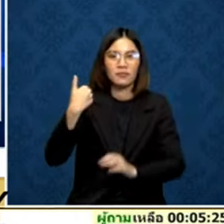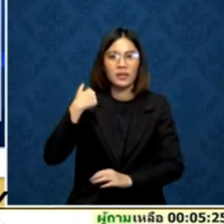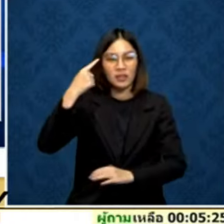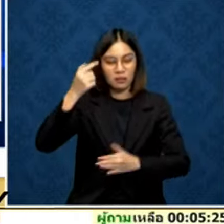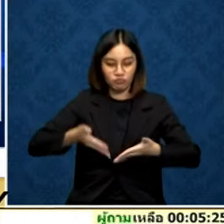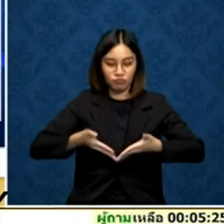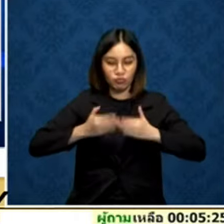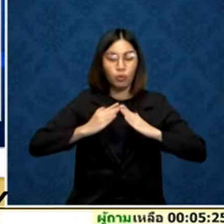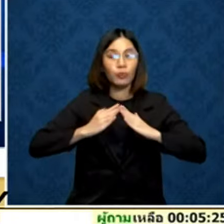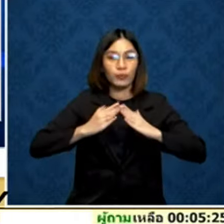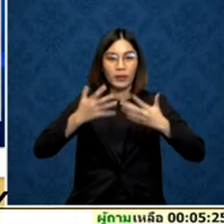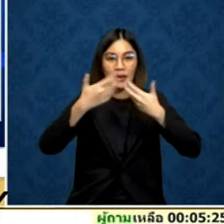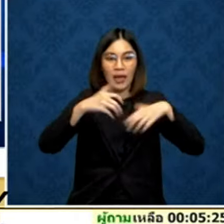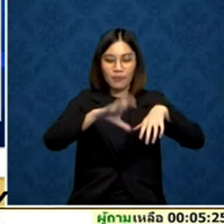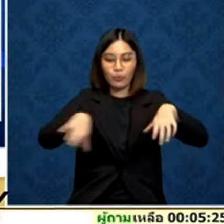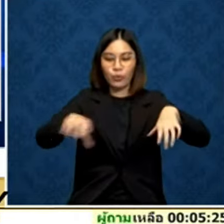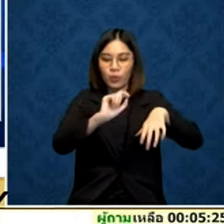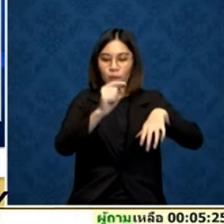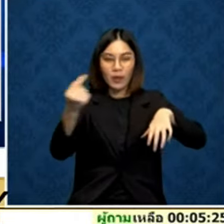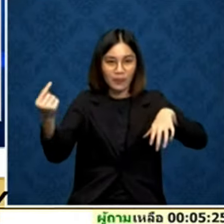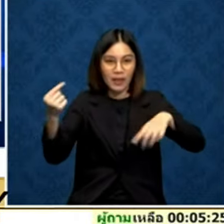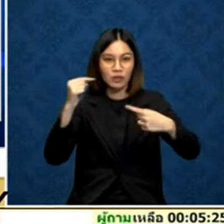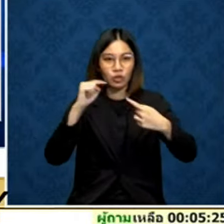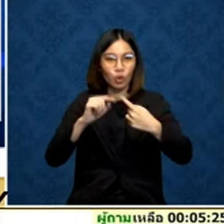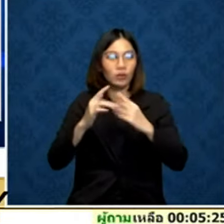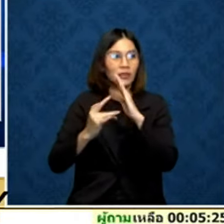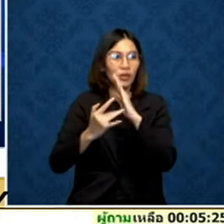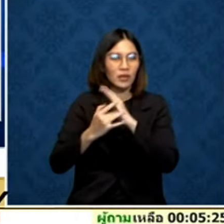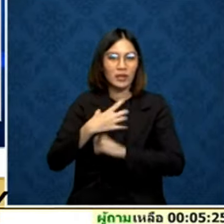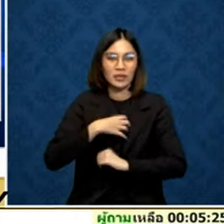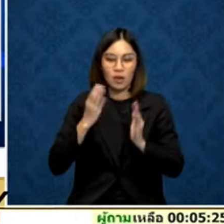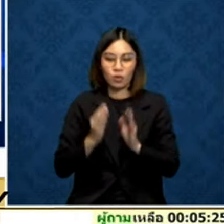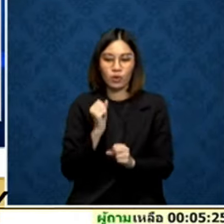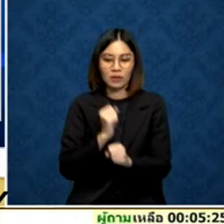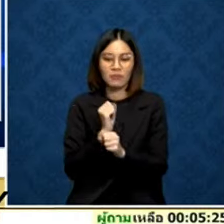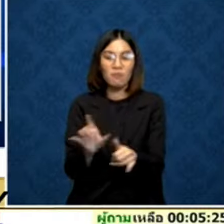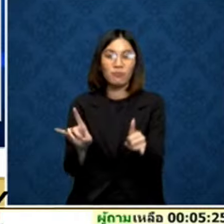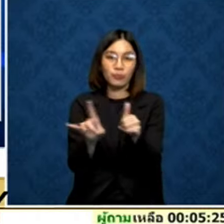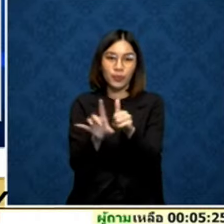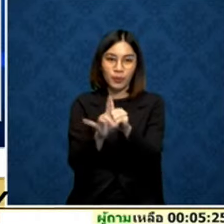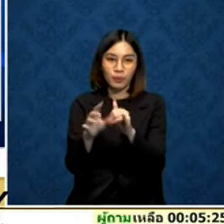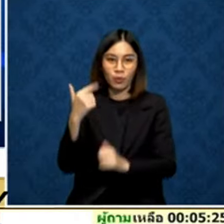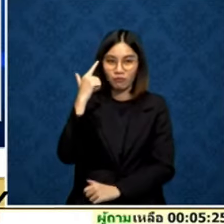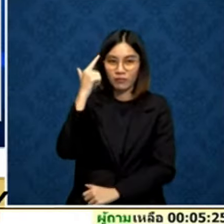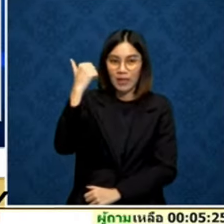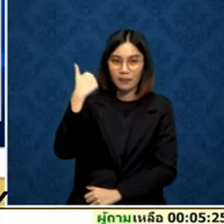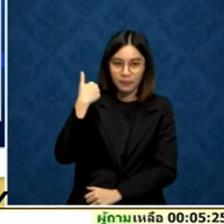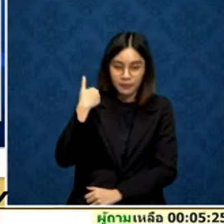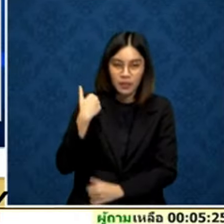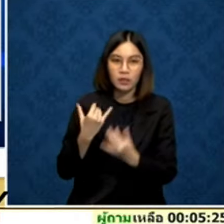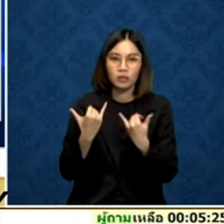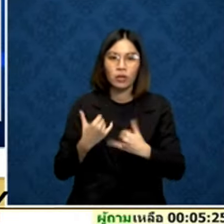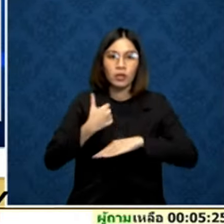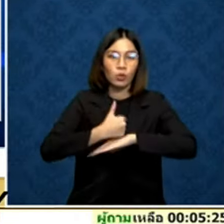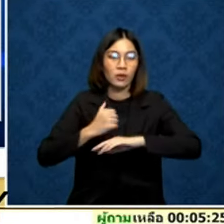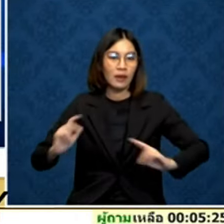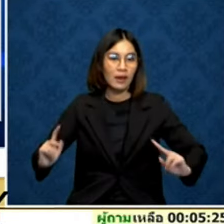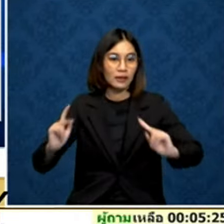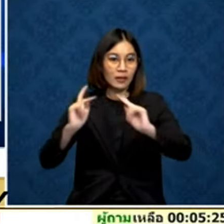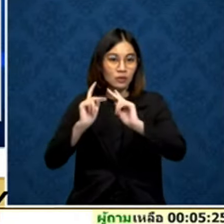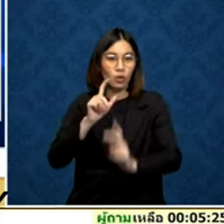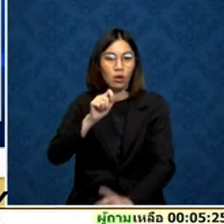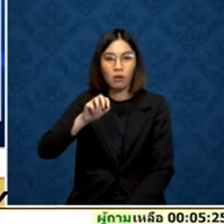โรงงานใหม่ๆที่เป็นอุตสาหกรรมไฮเทคเขาก็ต้องการบุคลากรที่มีคุณภาพนะครับปัจจุบันนี้ทางท่านรัฐมนตรีปว